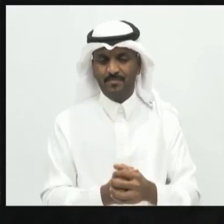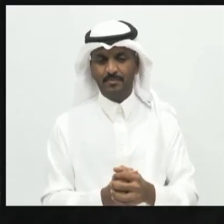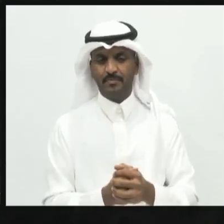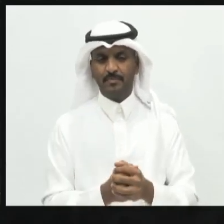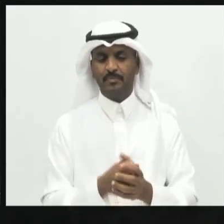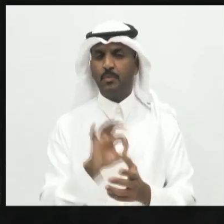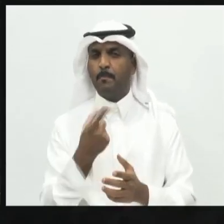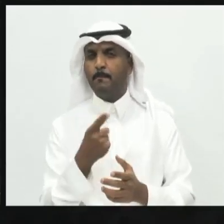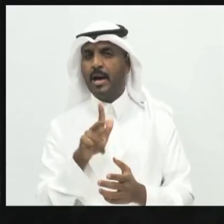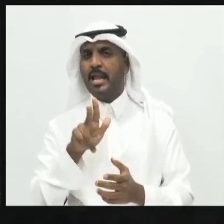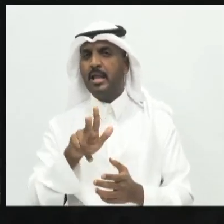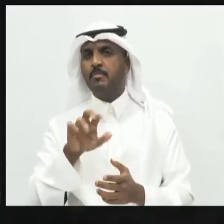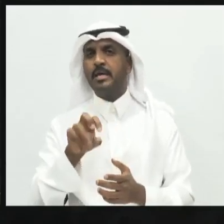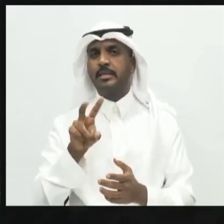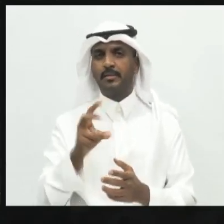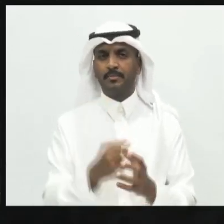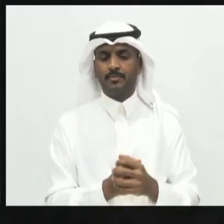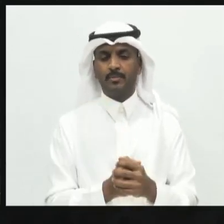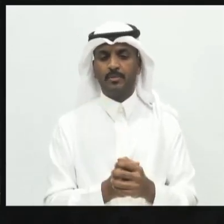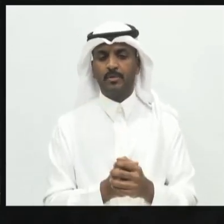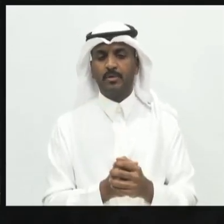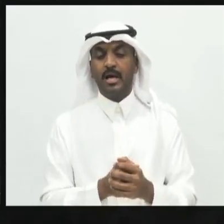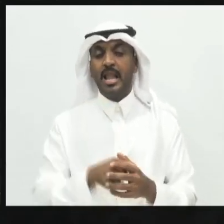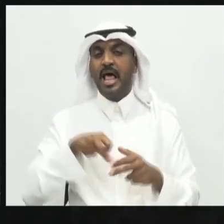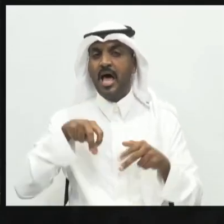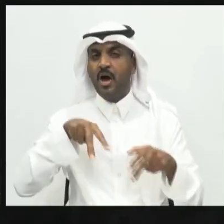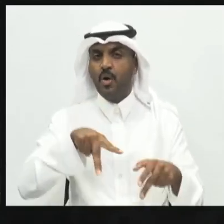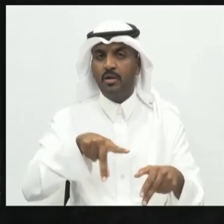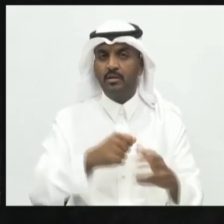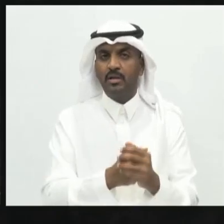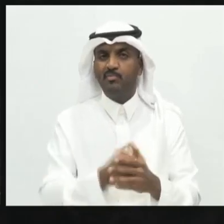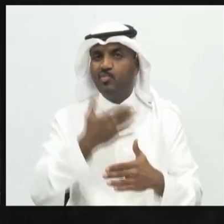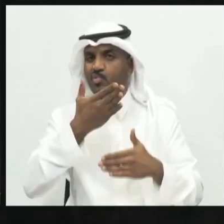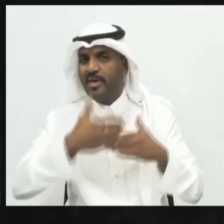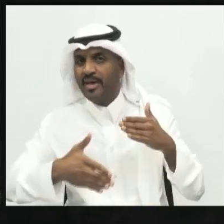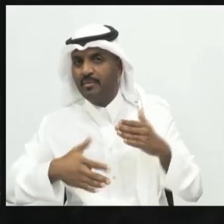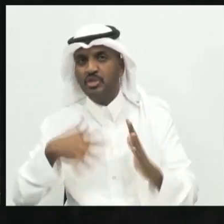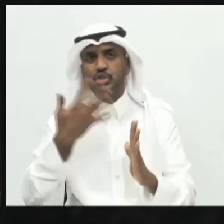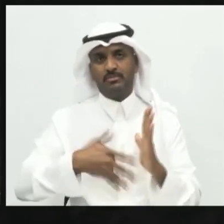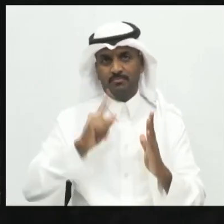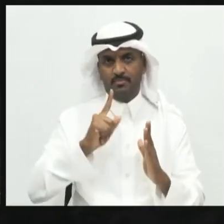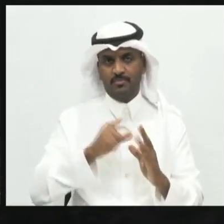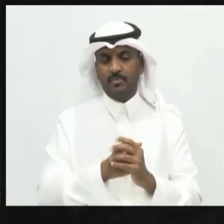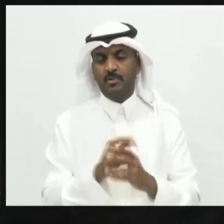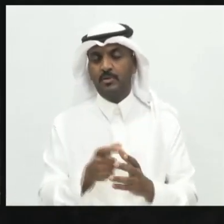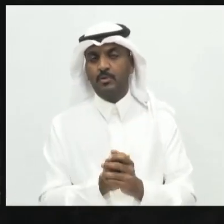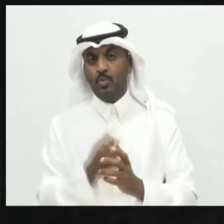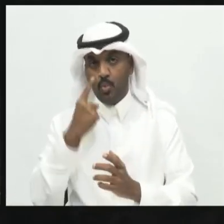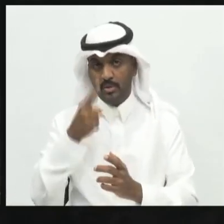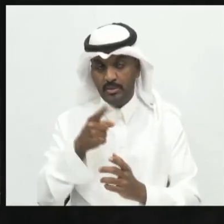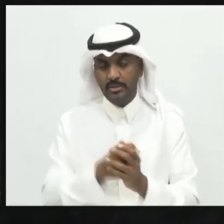ما الميته احسنتم هو الحيوان الذي لم يذكى الذكاه الشرعيه وجد